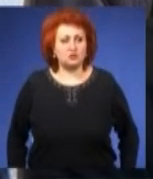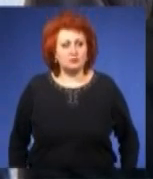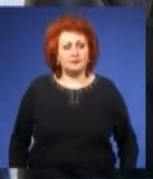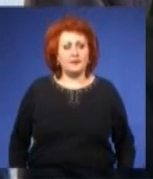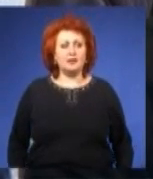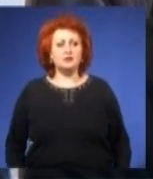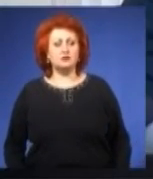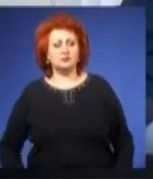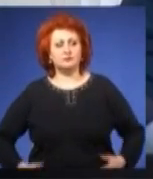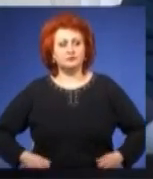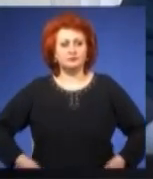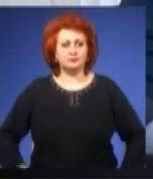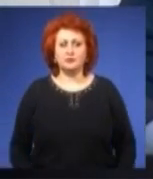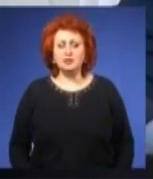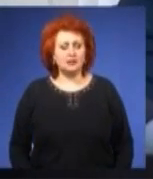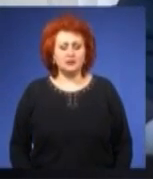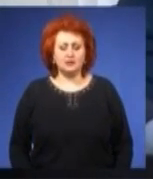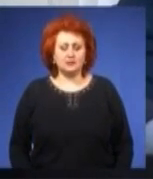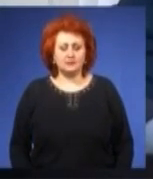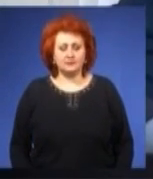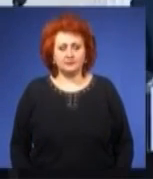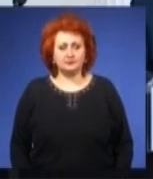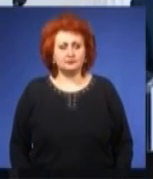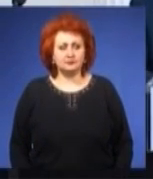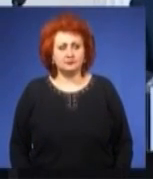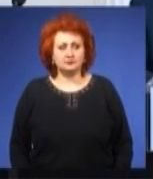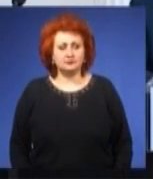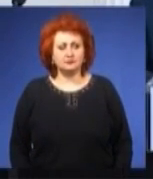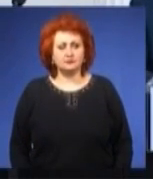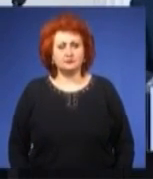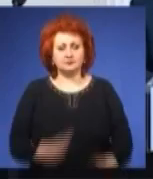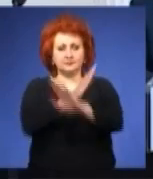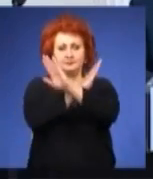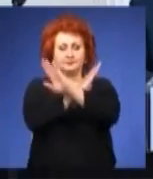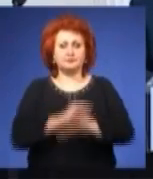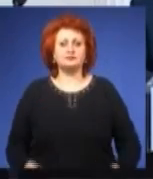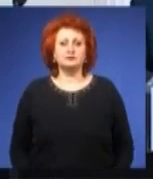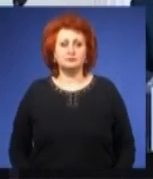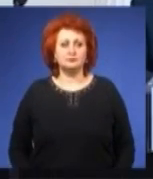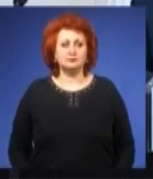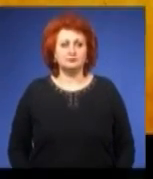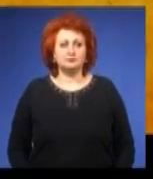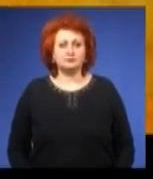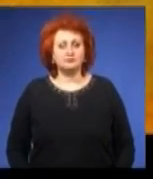по профилактике правонарушений и создать реабилитационные центры для лиц, освободившихся из мест заключения.